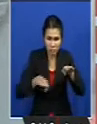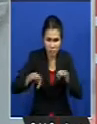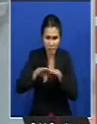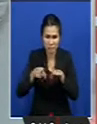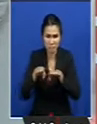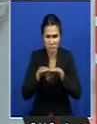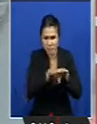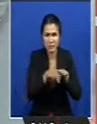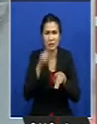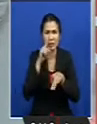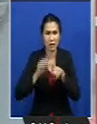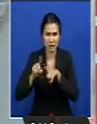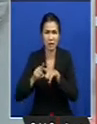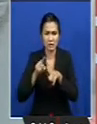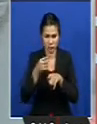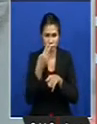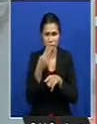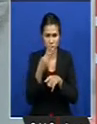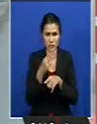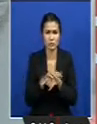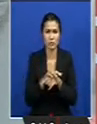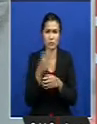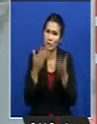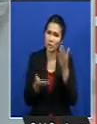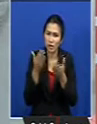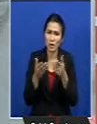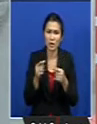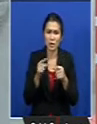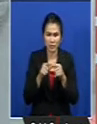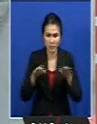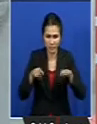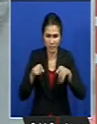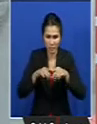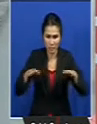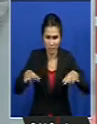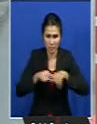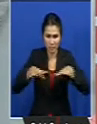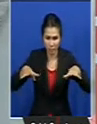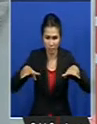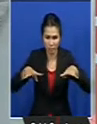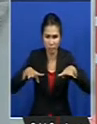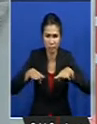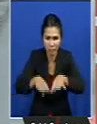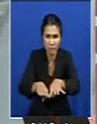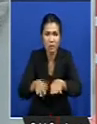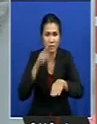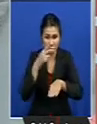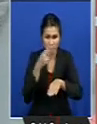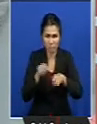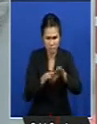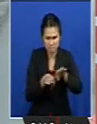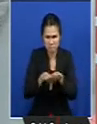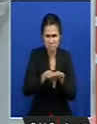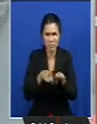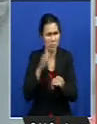เบียดในช่องคับขันหรือบริเวณที่เป็นคอขวดโดยเฉพาะไหล่ทางนะครับอย่าไปแซงแย่งเบียดกัน